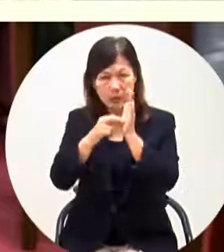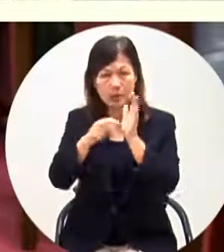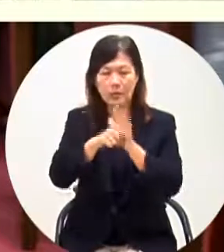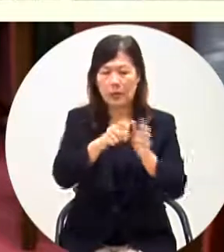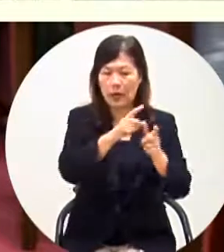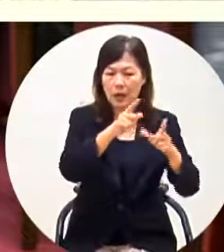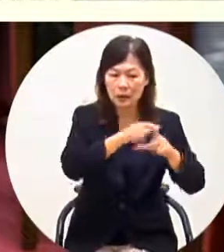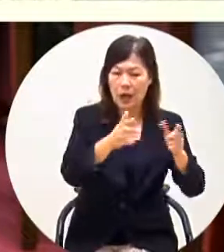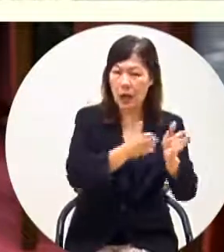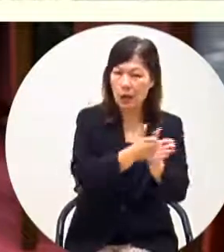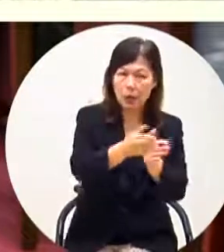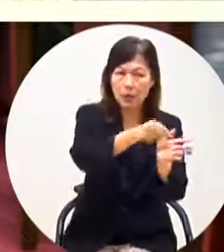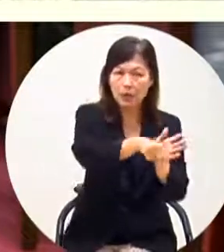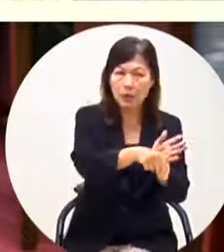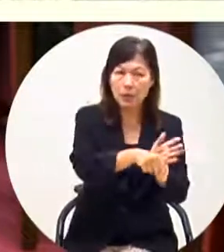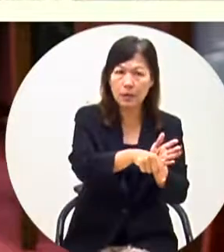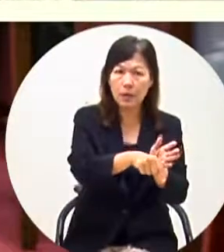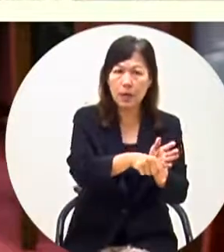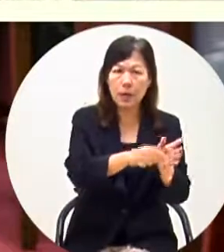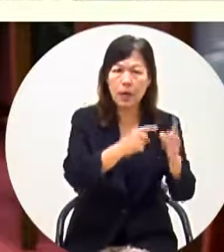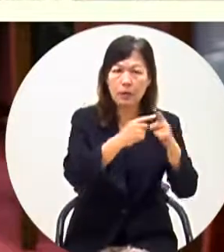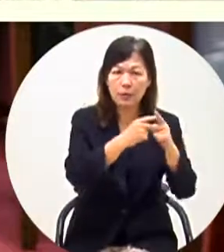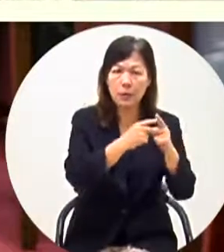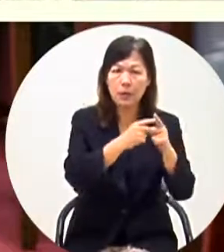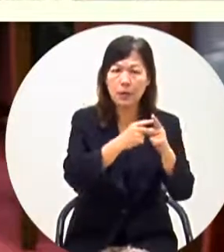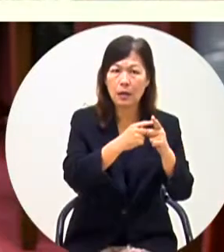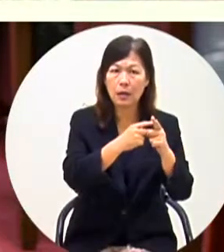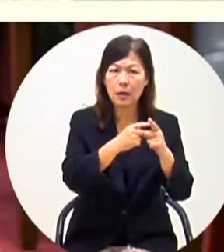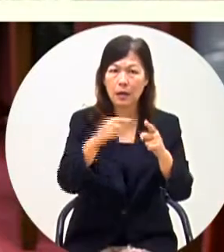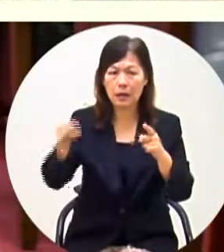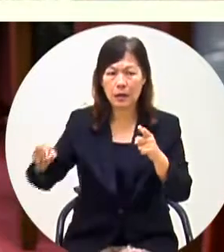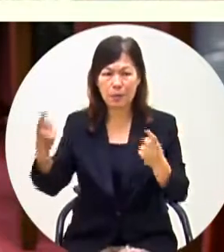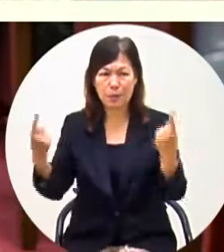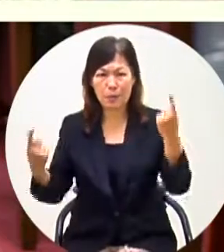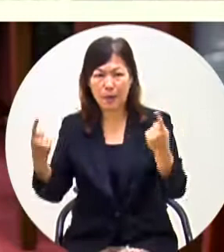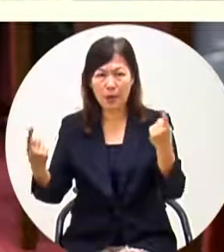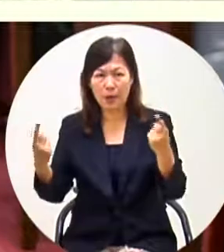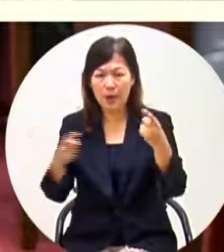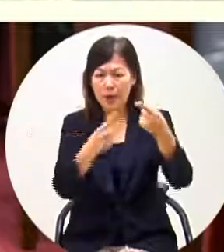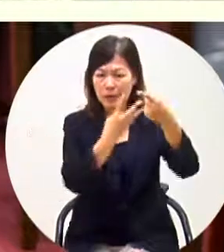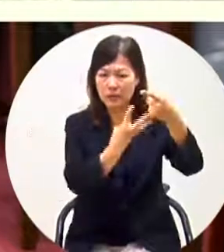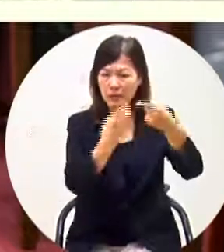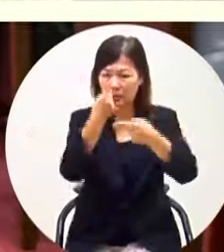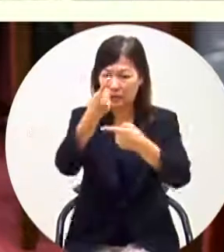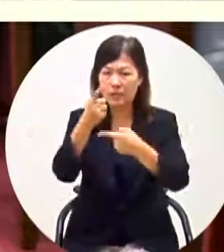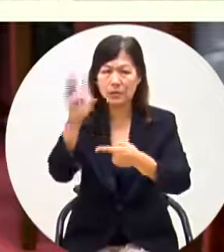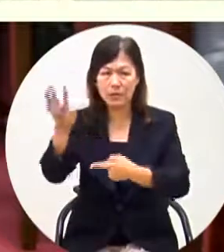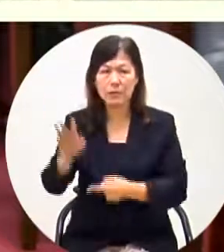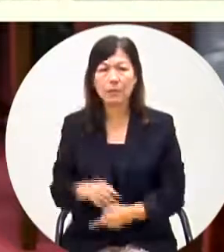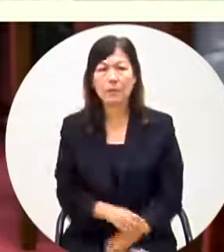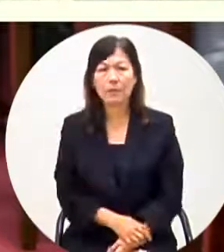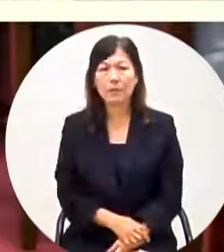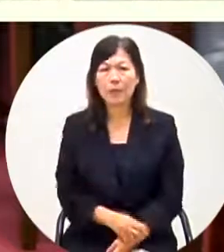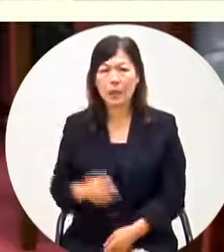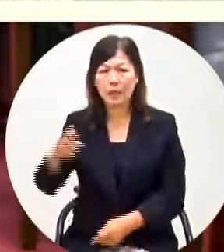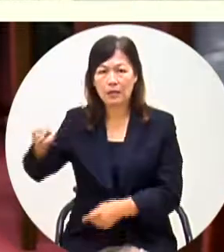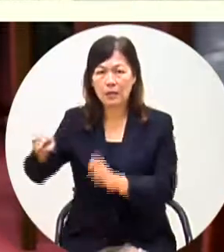的人口数是八卦里的四分之一尔，八卦是台湾的四倍，